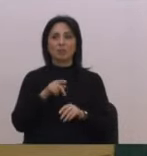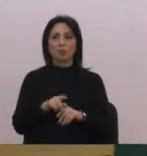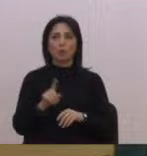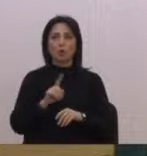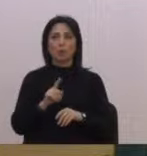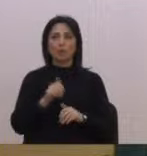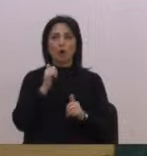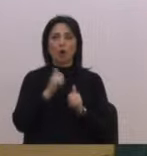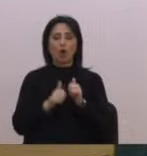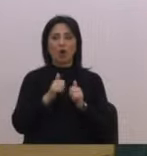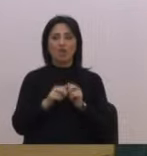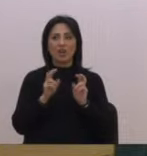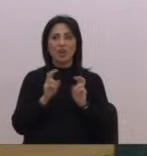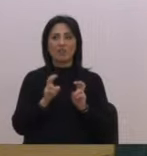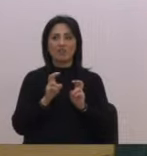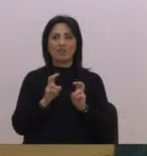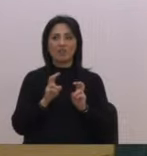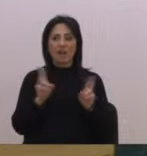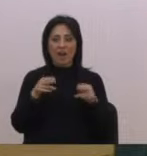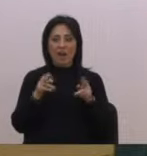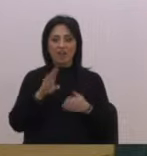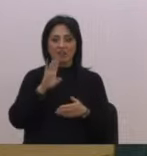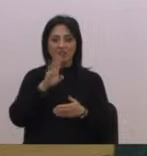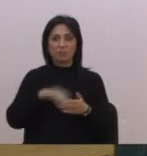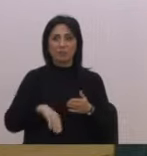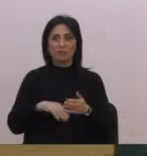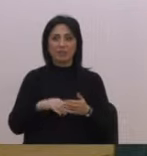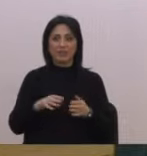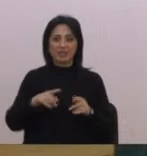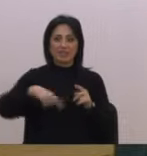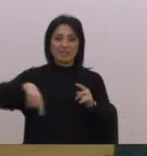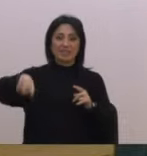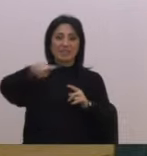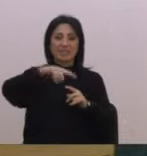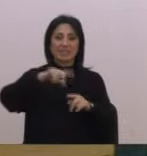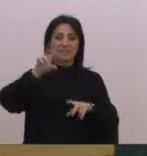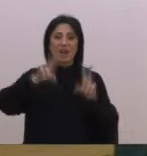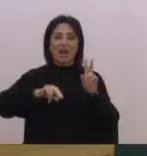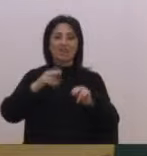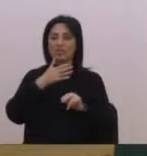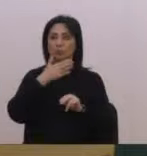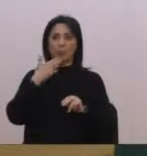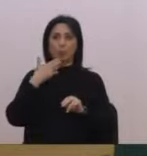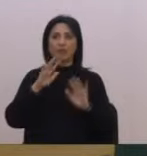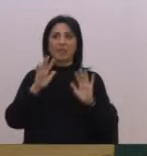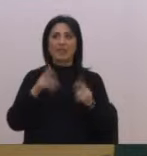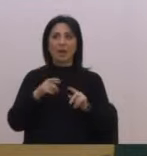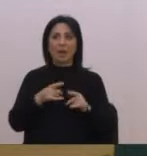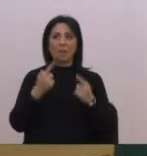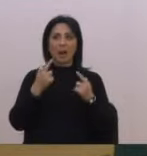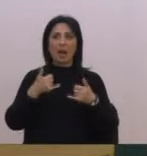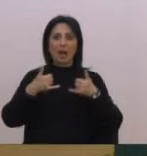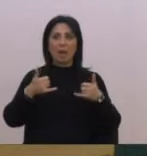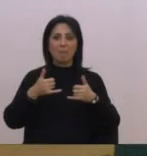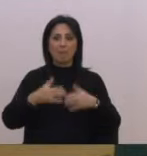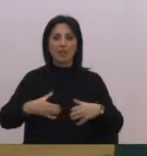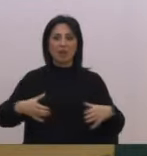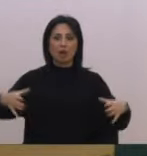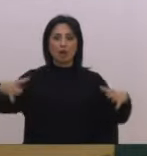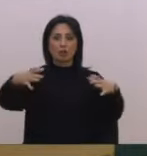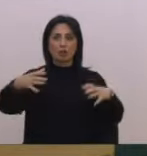rom qovelgvari gatvlis gareshe sivrcis gautvalisineblat xdeba amxela betonis